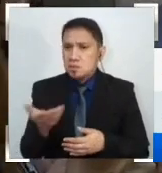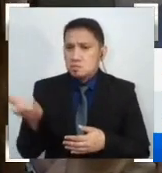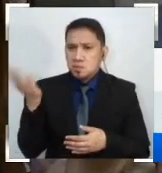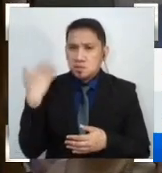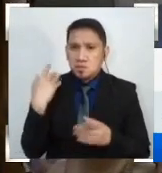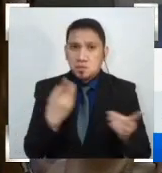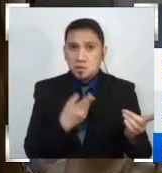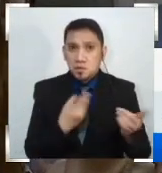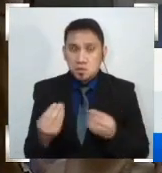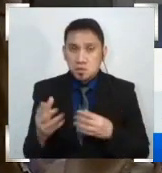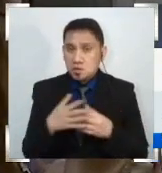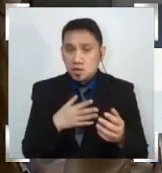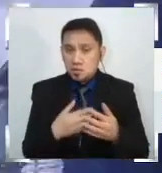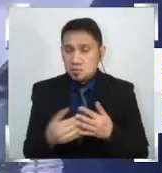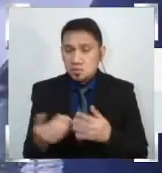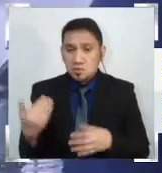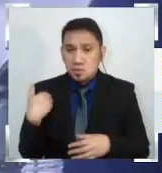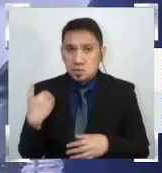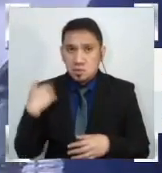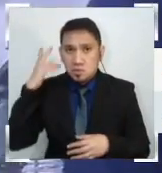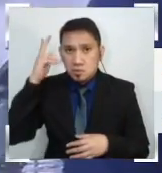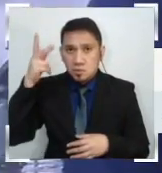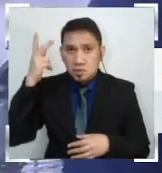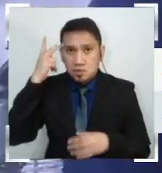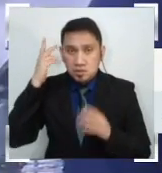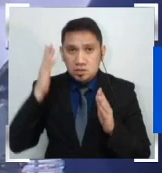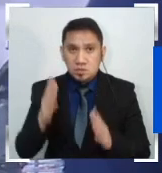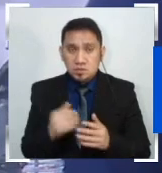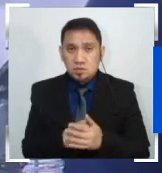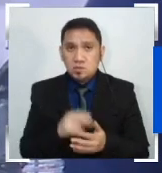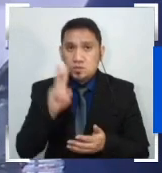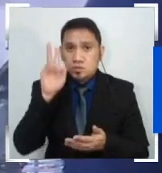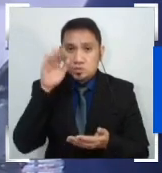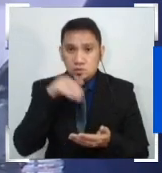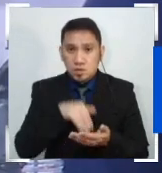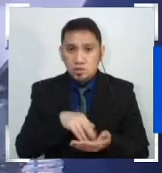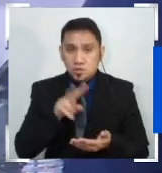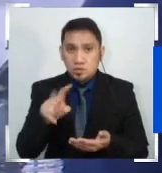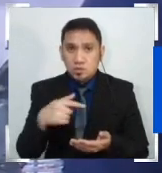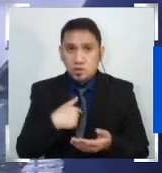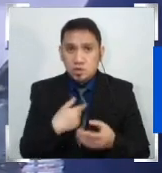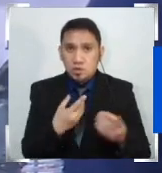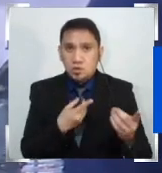kahit noong hindi pa siya politiko. 2002 ko pa ginagawa yan.